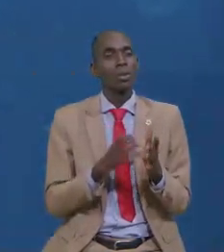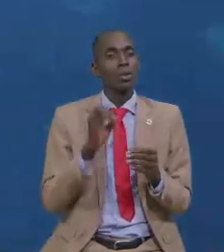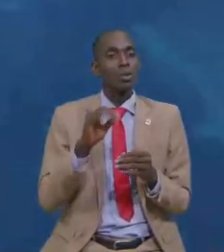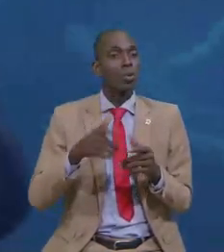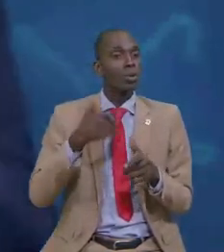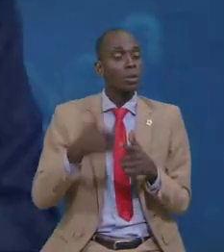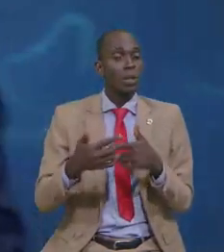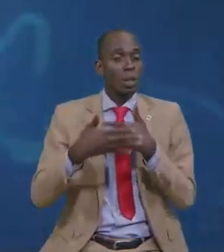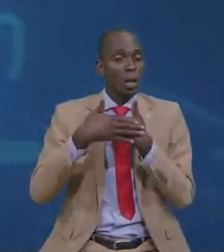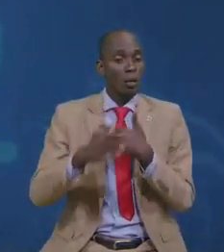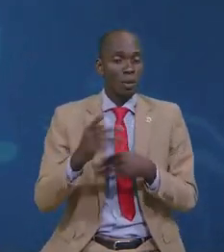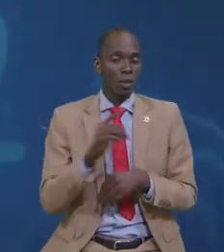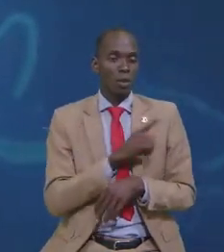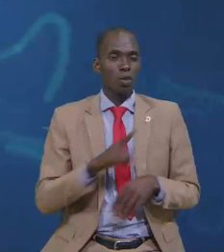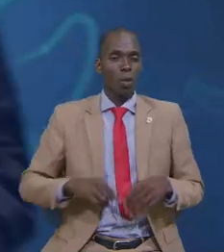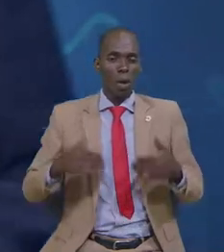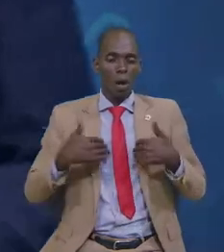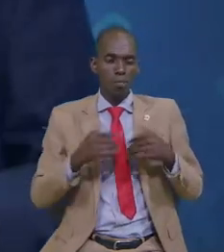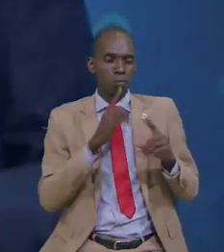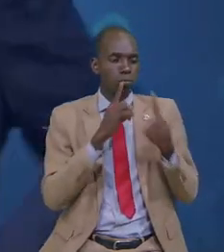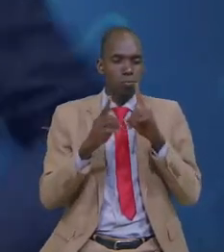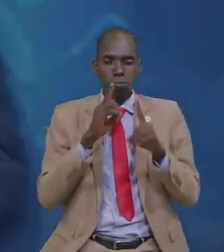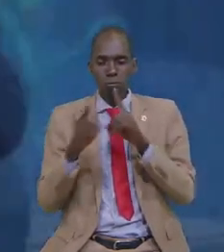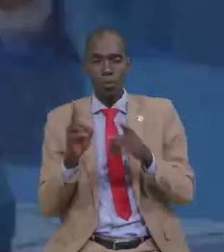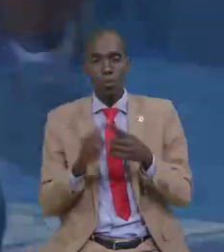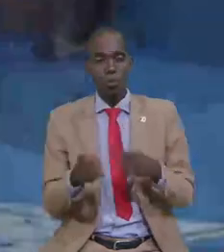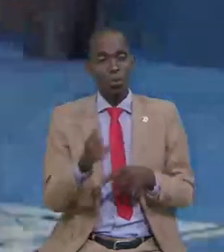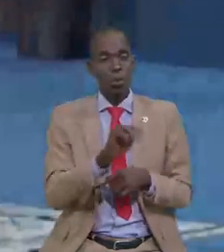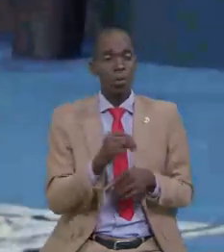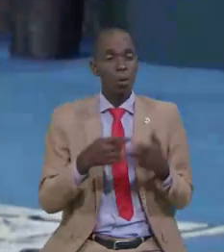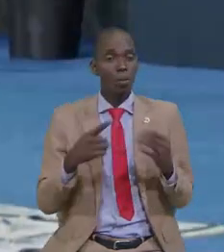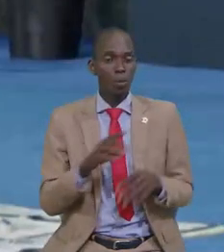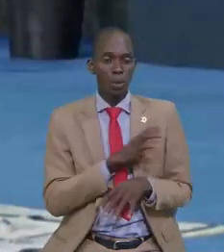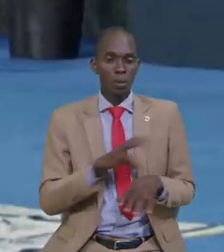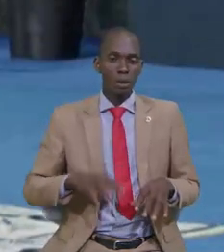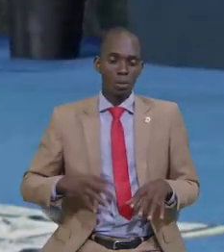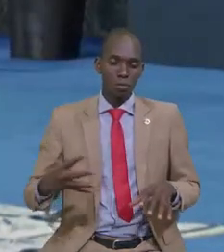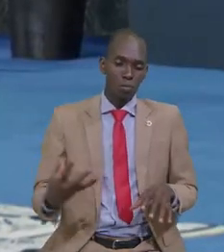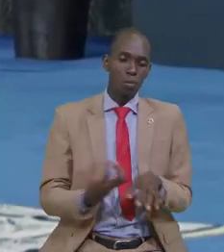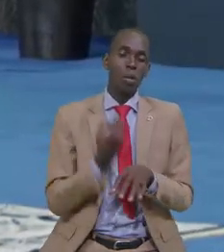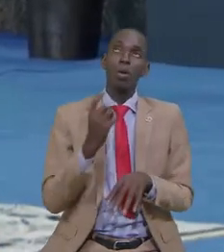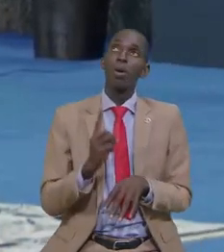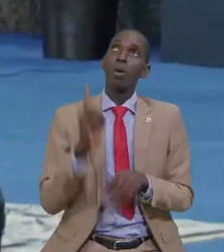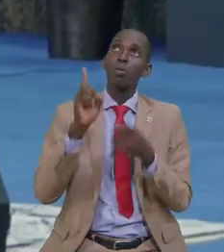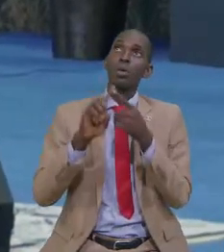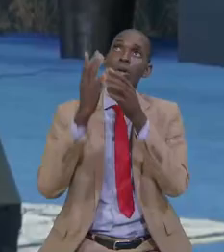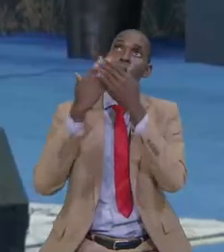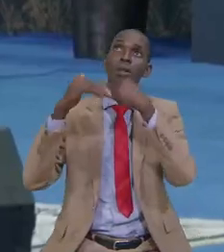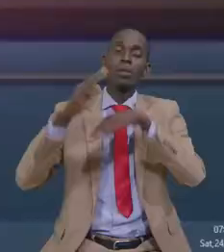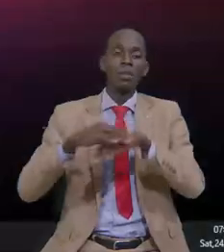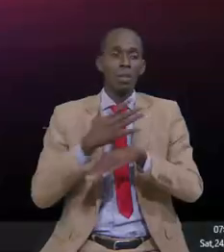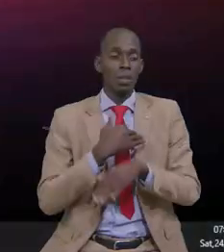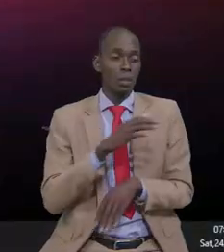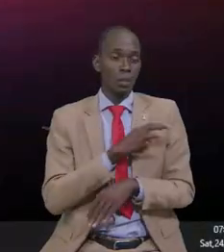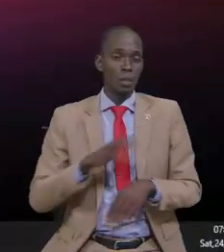Jésus. Le Seigneur, après leur avoir parlé, fut enlevé au ciel et